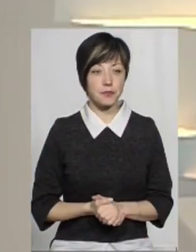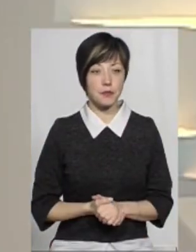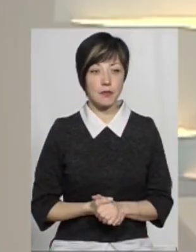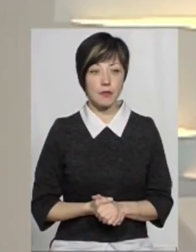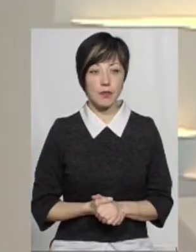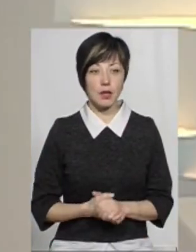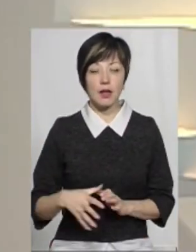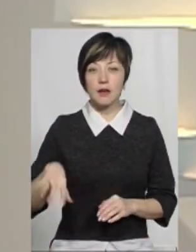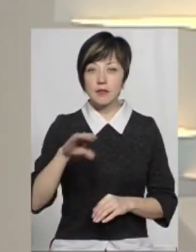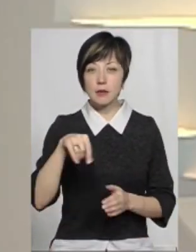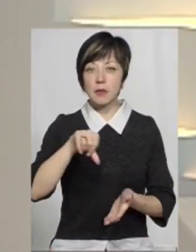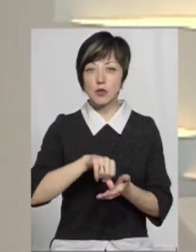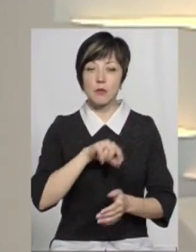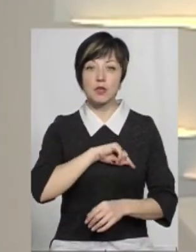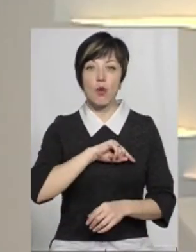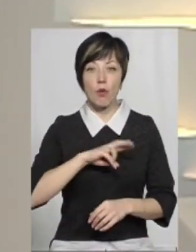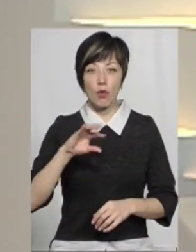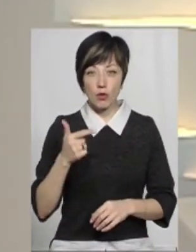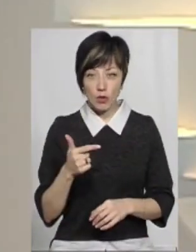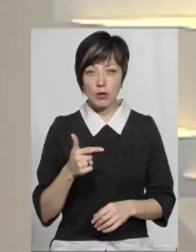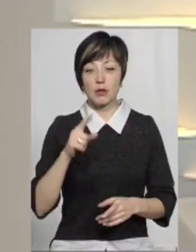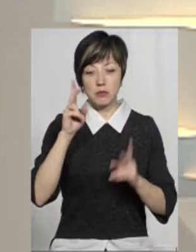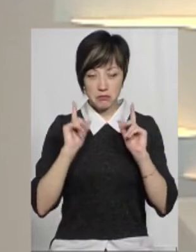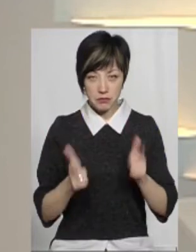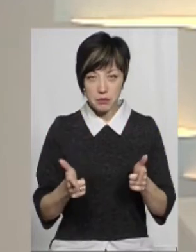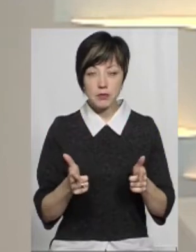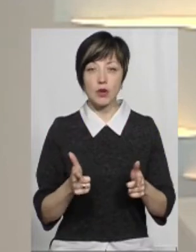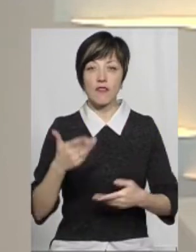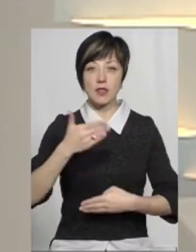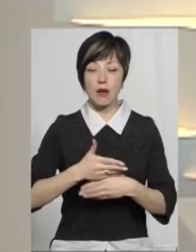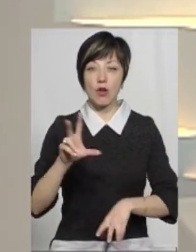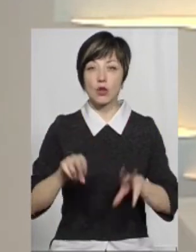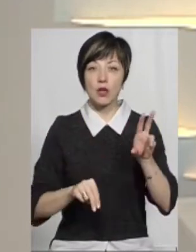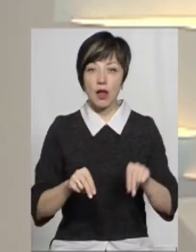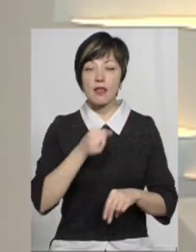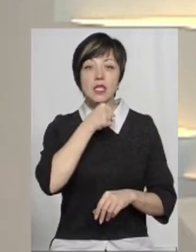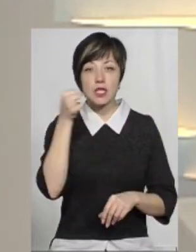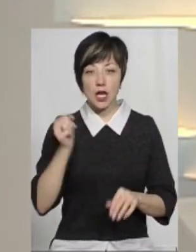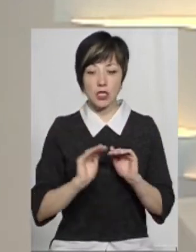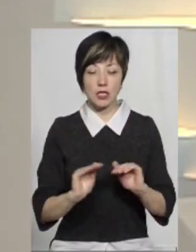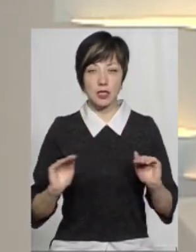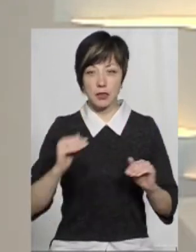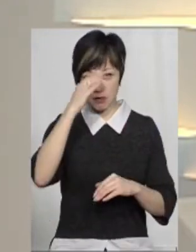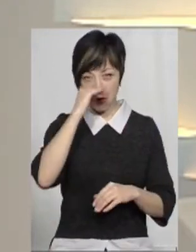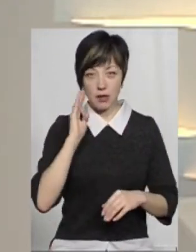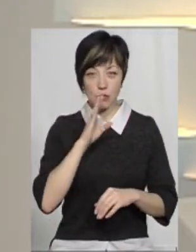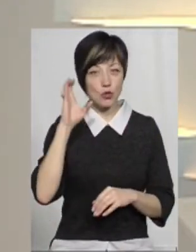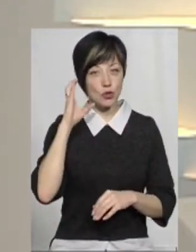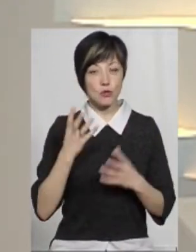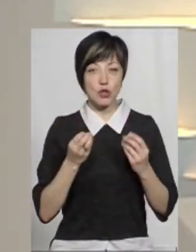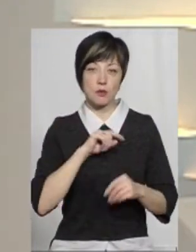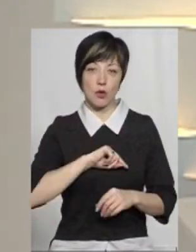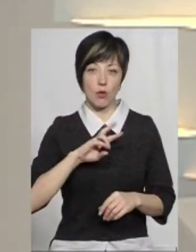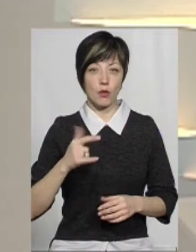Усі присутні психологи зійшлися на тому, та й, власне, в сюжеті ми про те чули, що вистава розрахована на старших учнів і батьків. Послухаємо